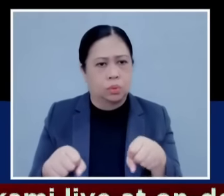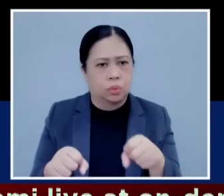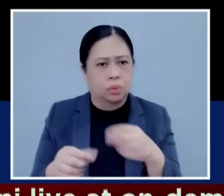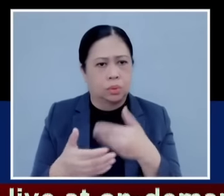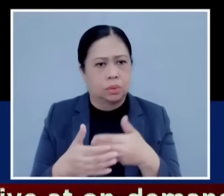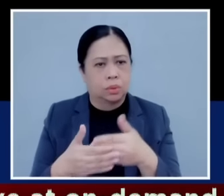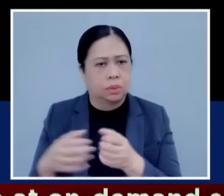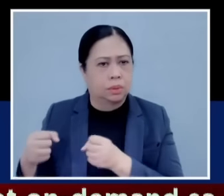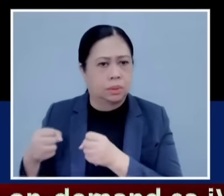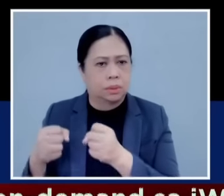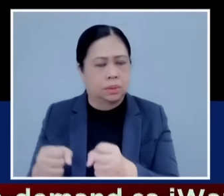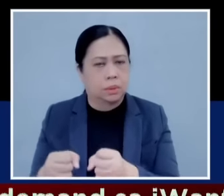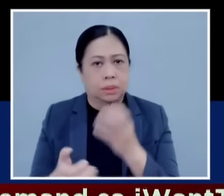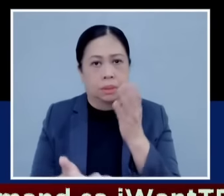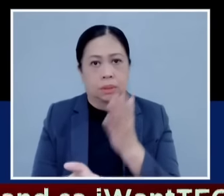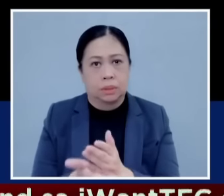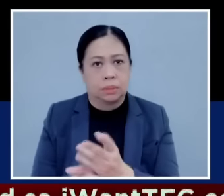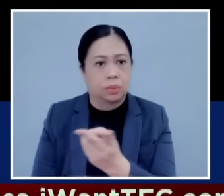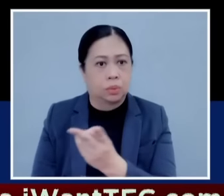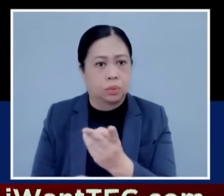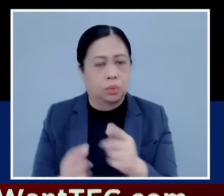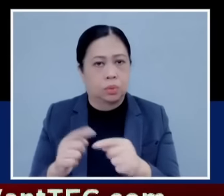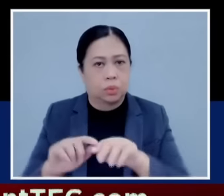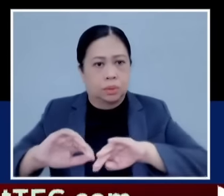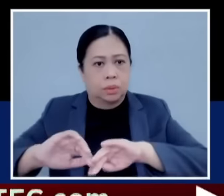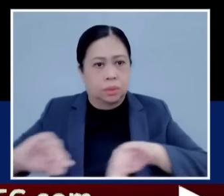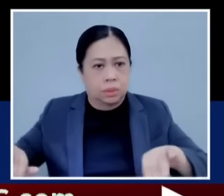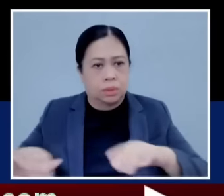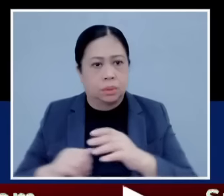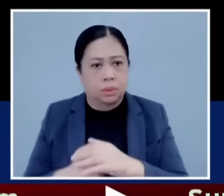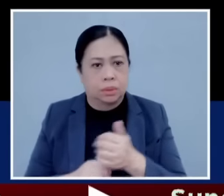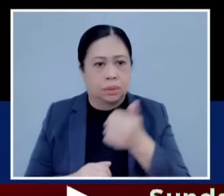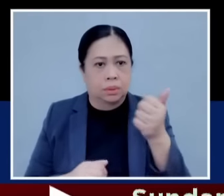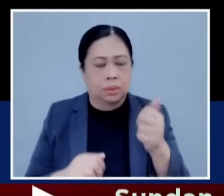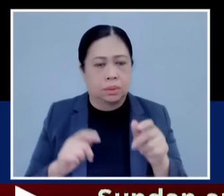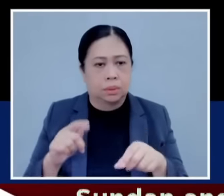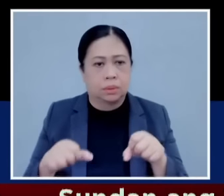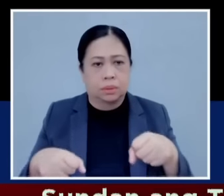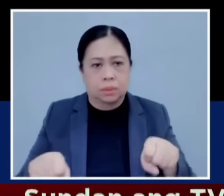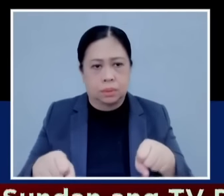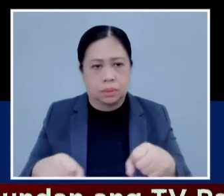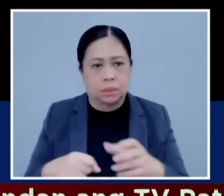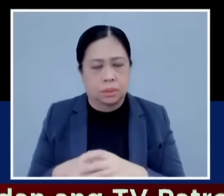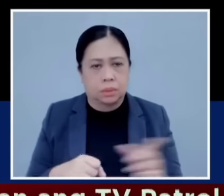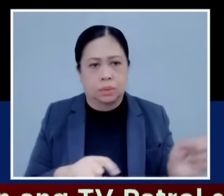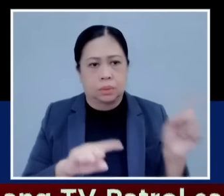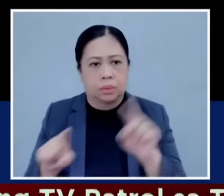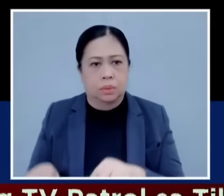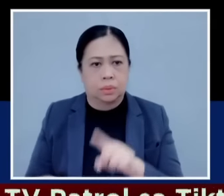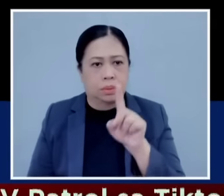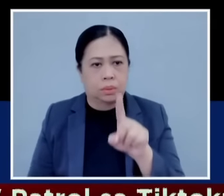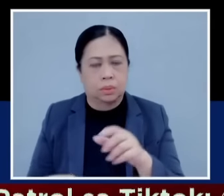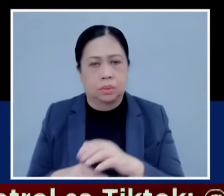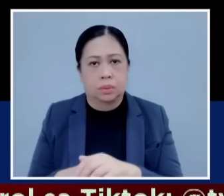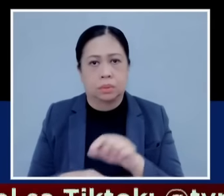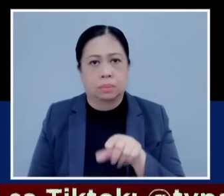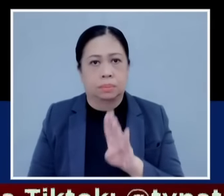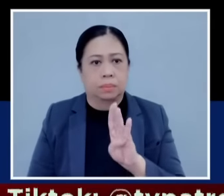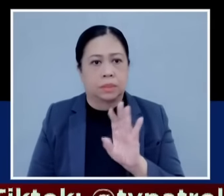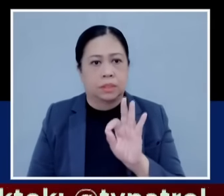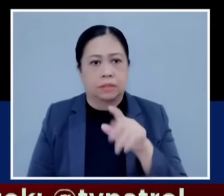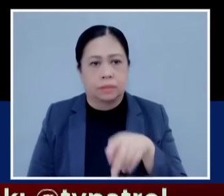kalsada. Natigil lamang ang dalawa nang awatin sila ng iba pang mga riders at dumating ang isang tauhan ng Bureau of Fire